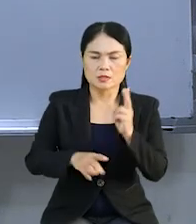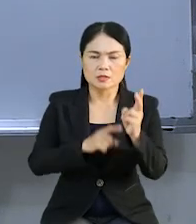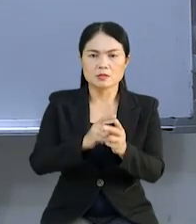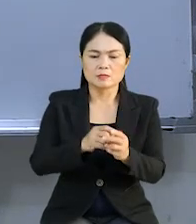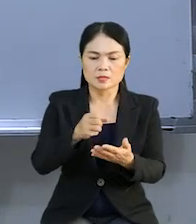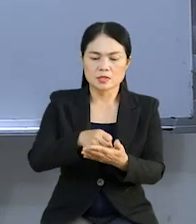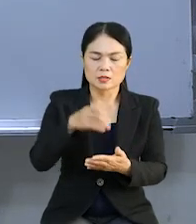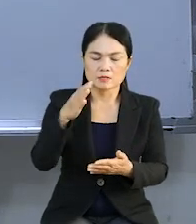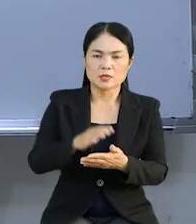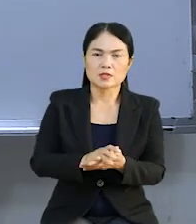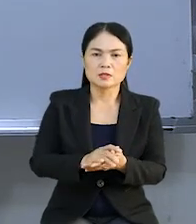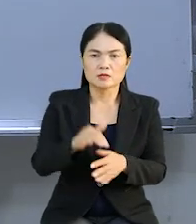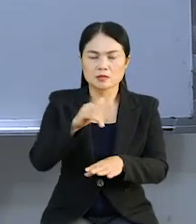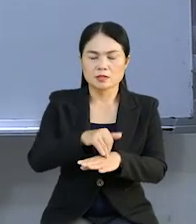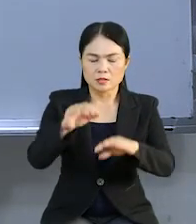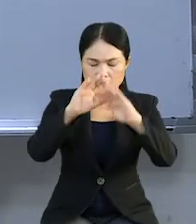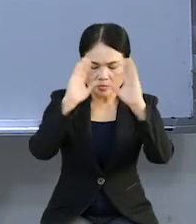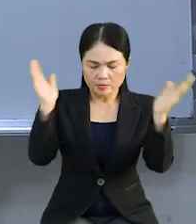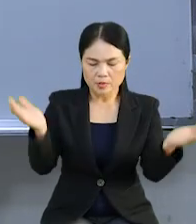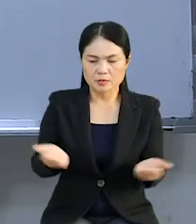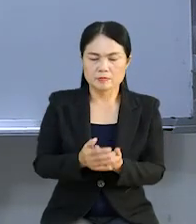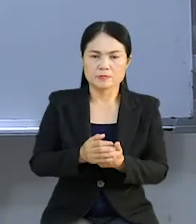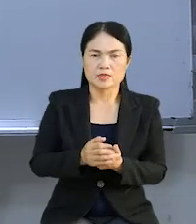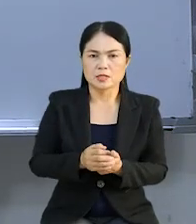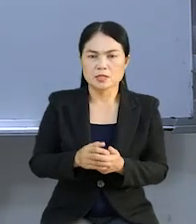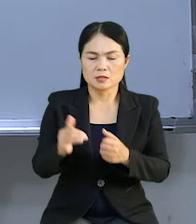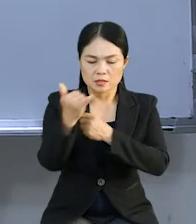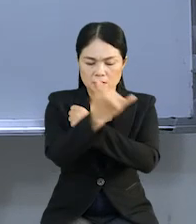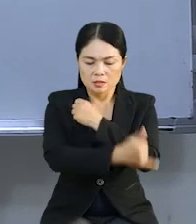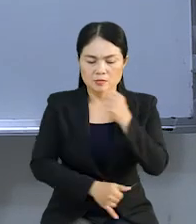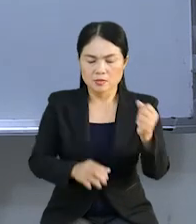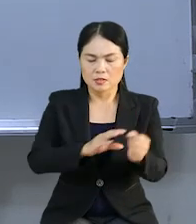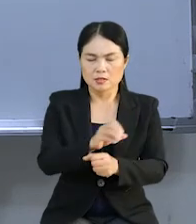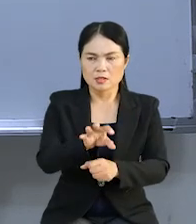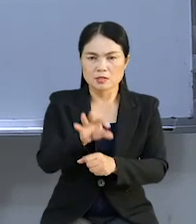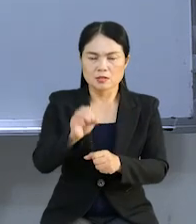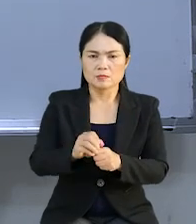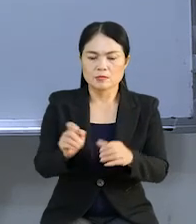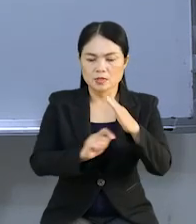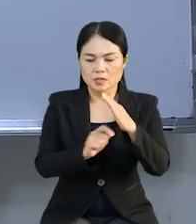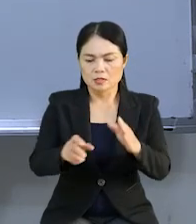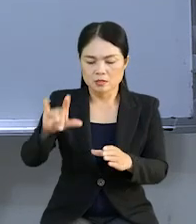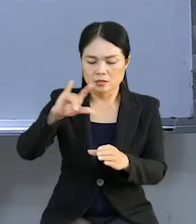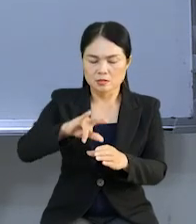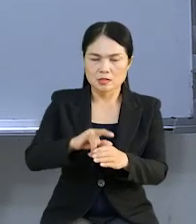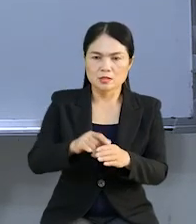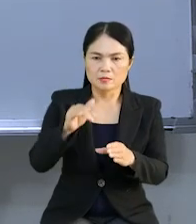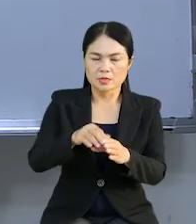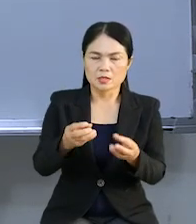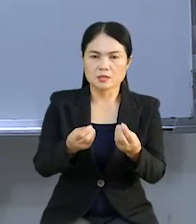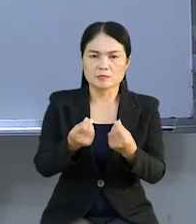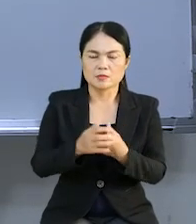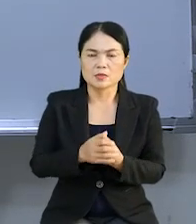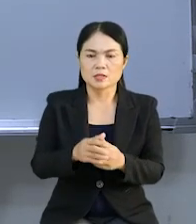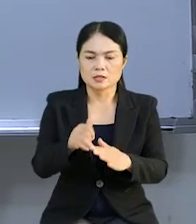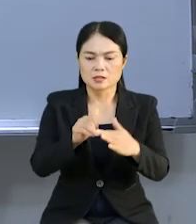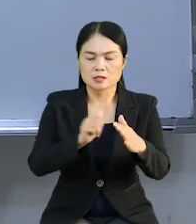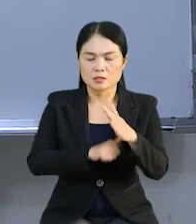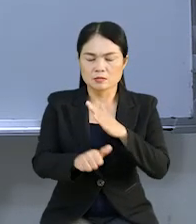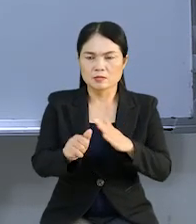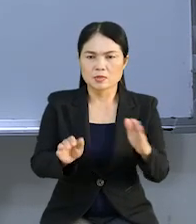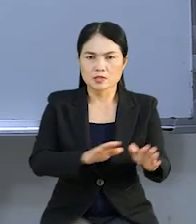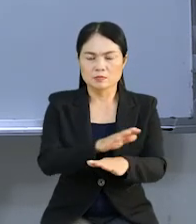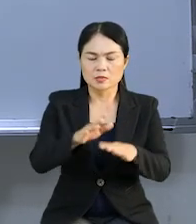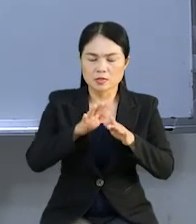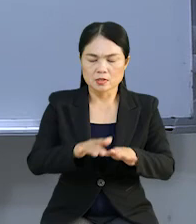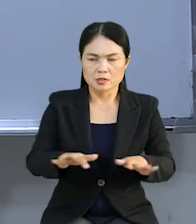លមានតម្លៃជាងគេនៅលើពិភពលោកនៅប្រទេសកម្ពុជាគេរកឃើញរ៉ែប្រេងកាតនៅក្នុងដីក្រោមបាតសមុទ្រ